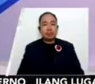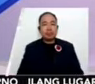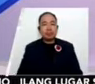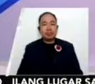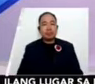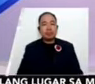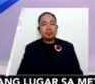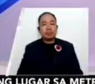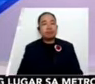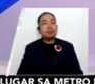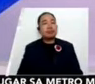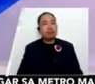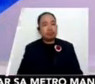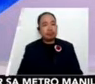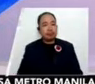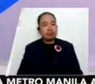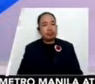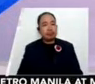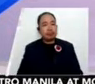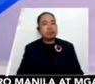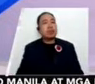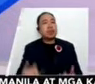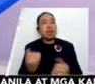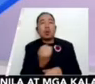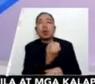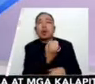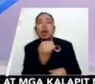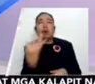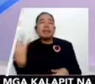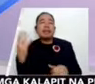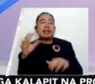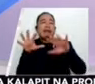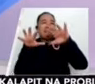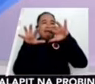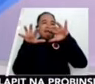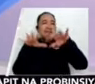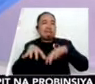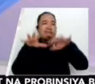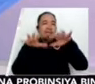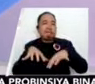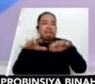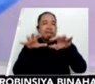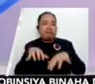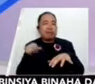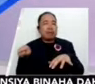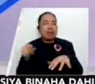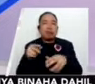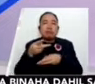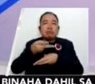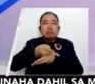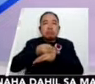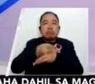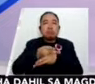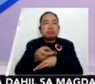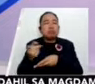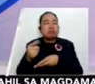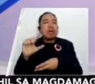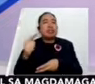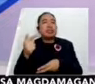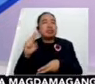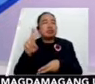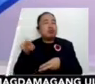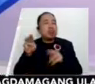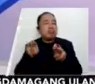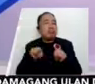Nakabantay na rin sa volume o dami ng babagsak na ulan ang lokal na pamahalaan ng Marikina para hindi mabigla sa pagbaha ngayong ramdam